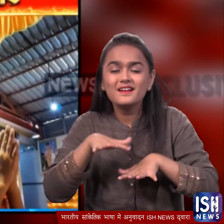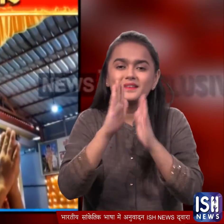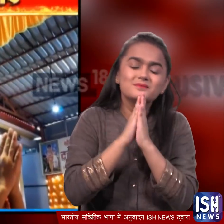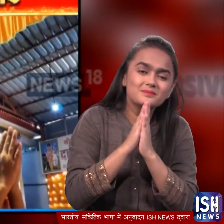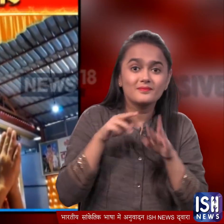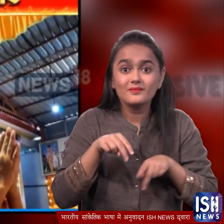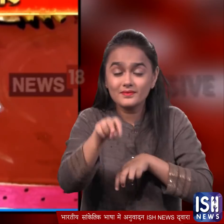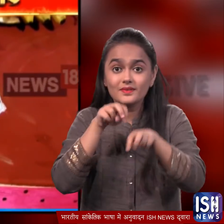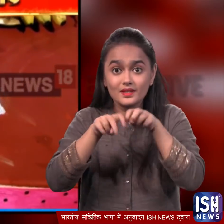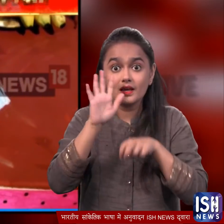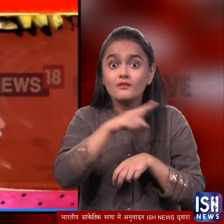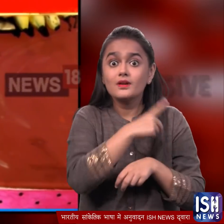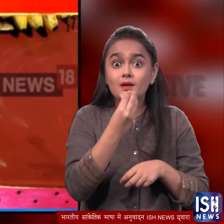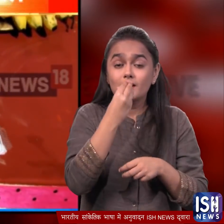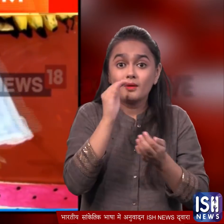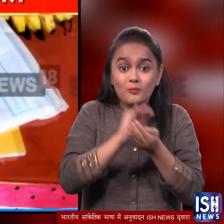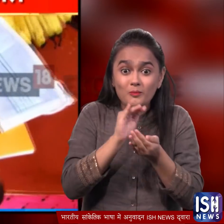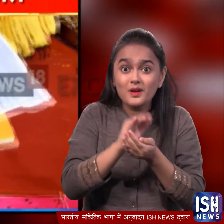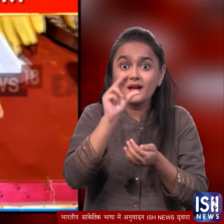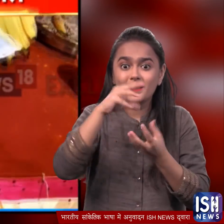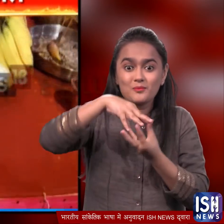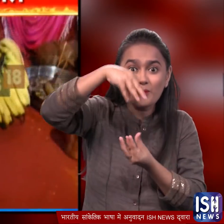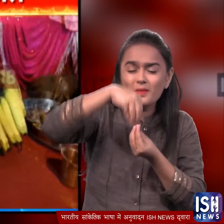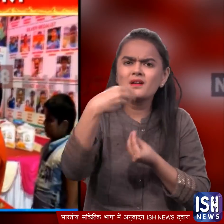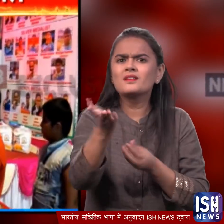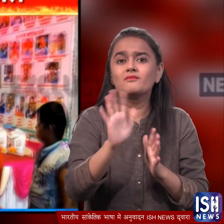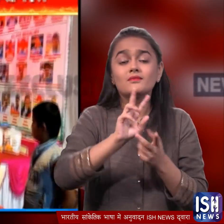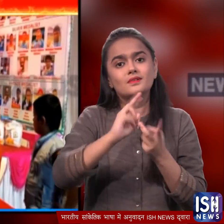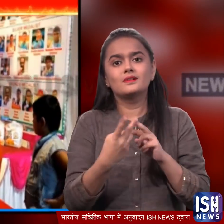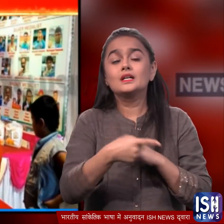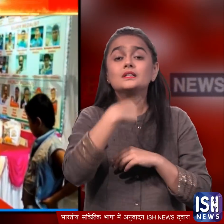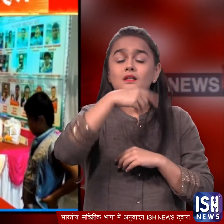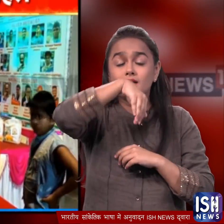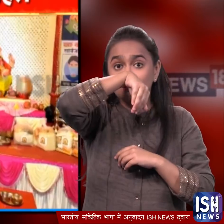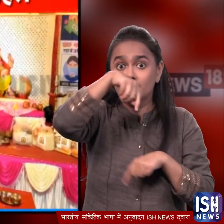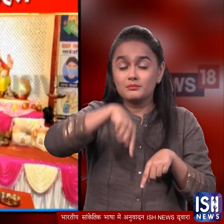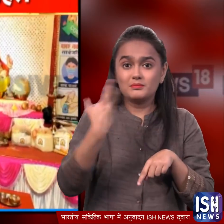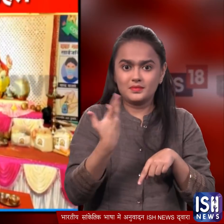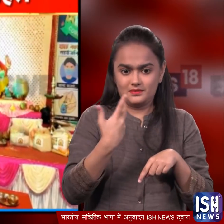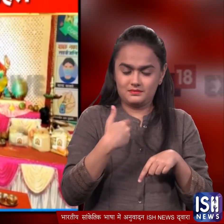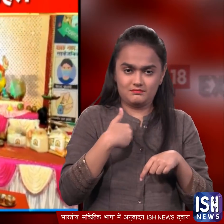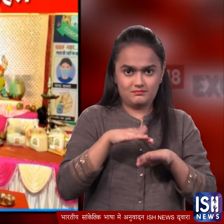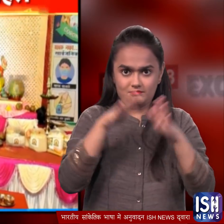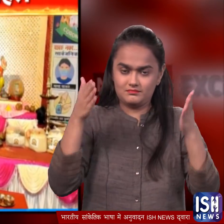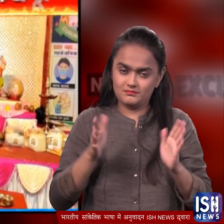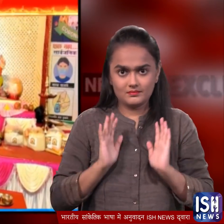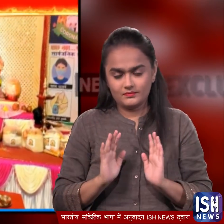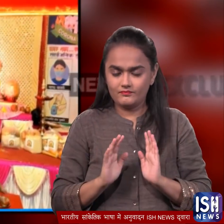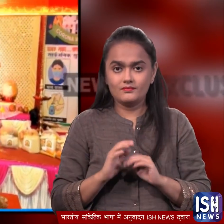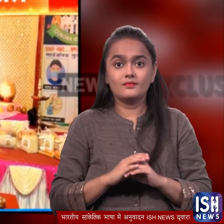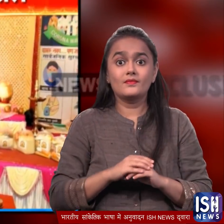भक्तों की भीड़ उमड़ पड़ी, जिनके लिए प्रसाद के तौर पर मोदक और लड्डू नहीं बल्कि कुछ और ही तैयारी दिखी। गणपति बप्पा के ठीक